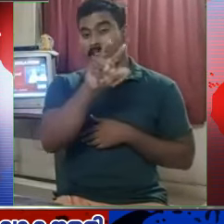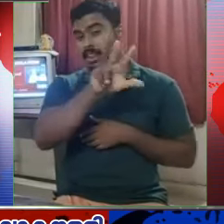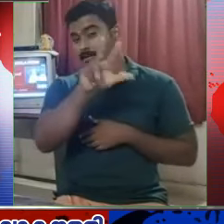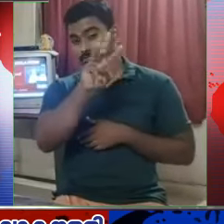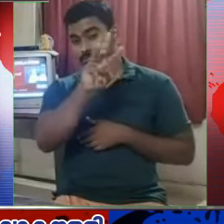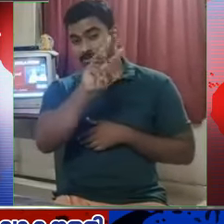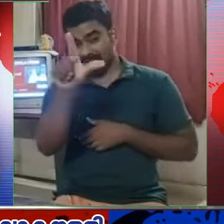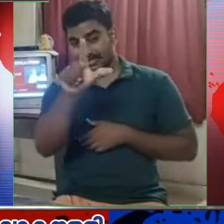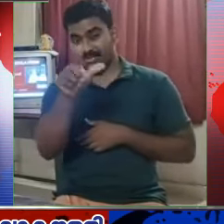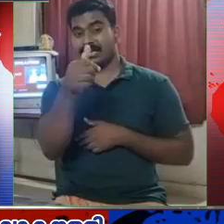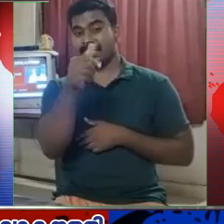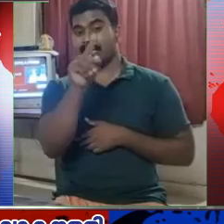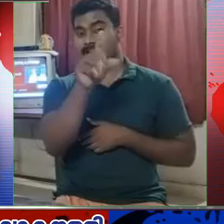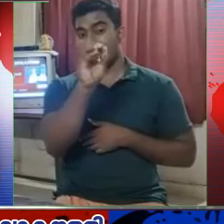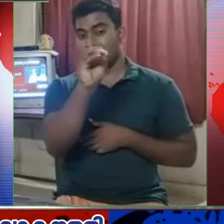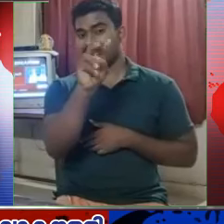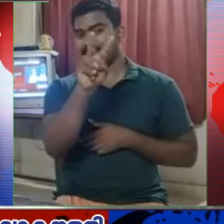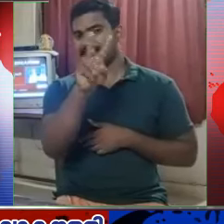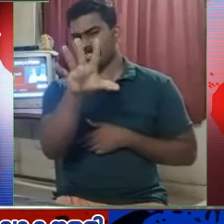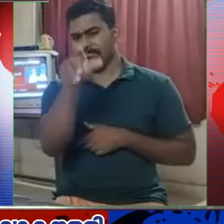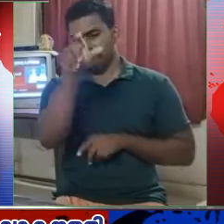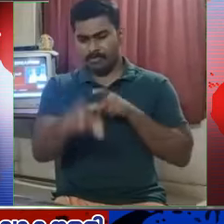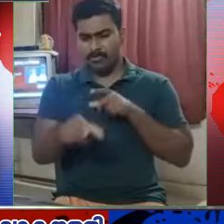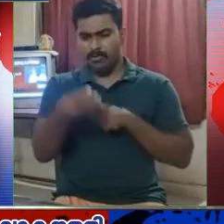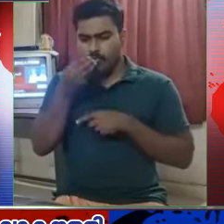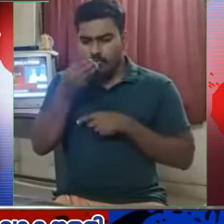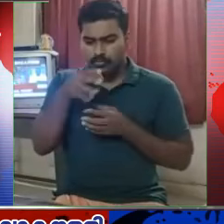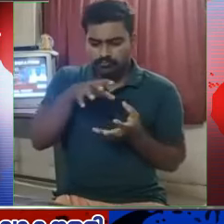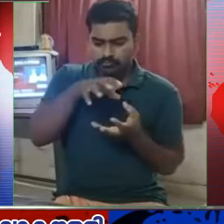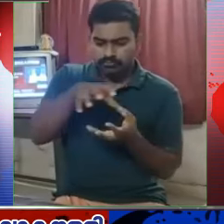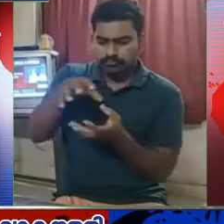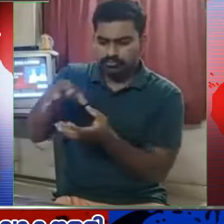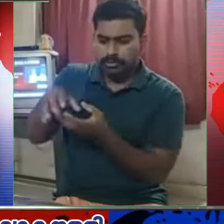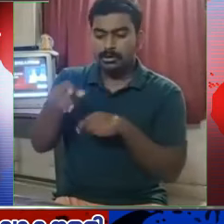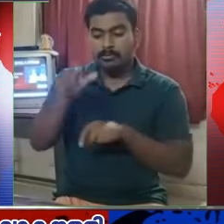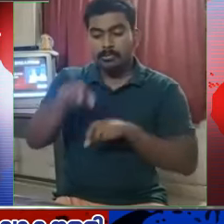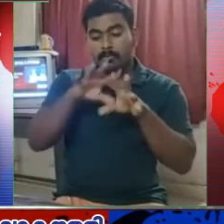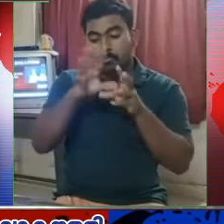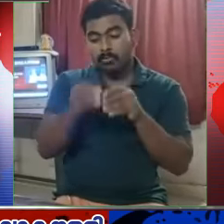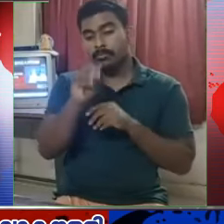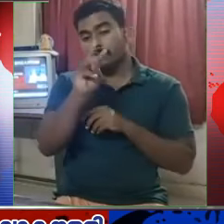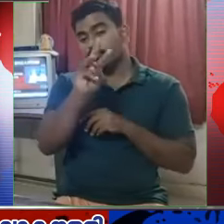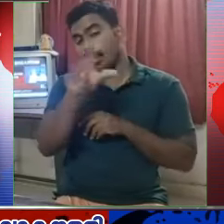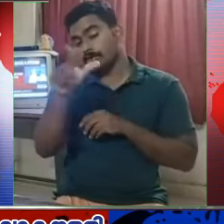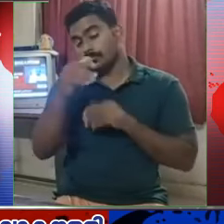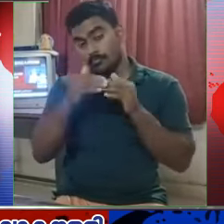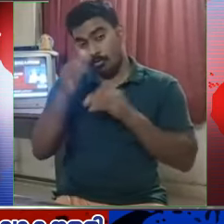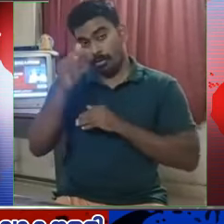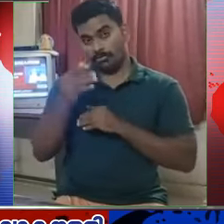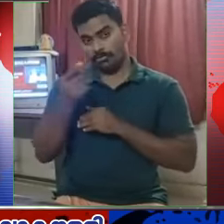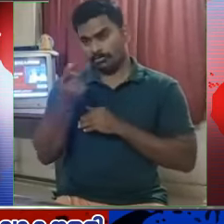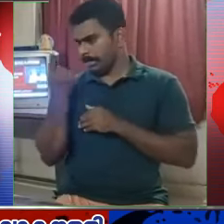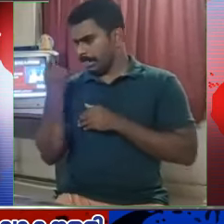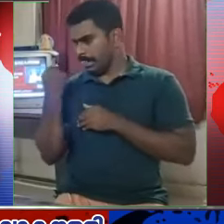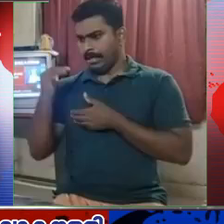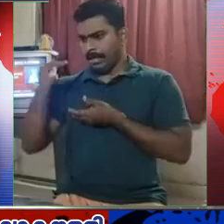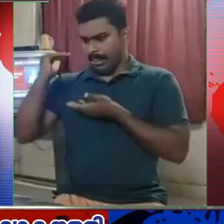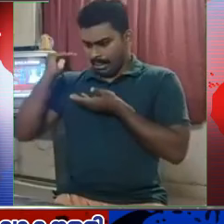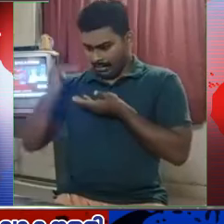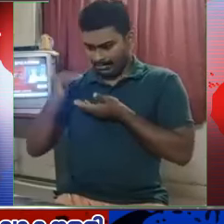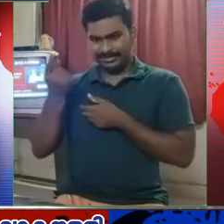പിന്നെ ഓരോ സ്ഥലത്തും തങ്ങൾക്ക് താല്പര്യമുള്ളിടത്തൊക്കെ കമ്മ്യൂണിറ്റി കിച്ചൺ തുടങ്ങിക്കളിയാം എന്നാരെങ്കിലും പറഞ്ഞാൽ അതും